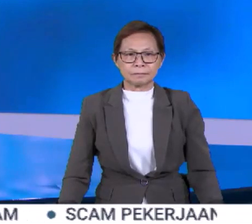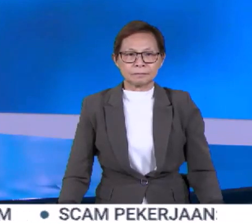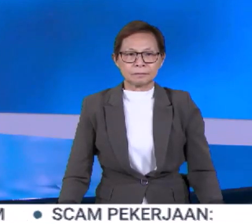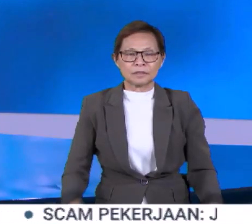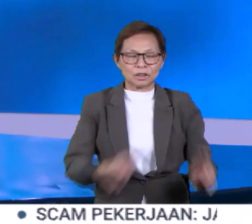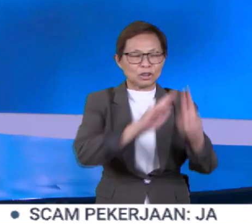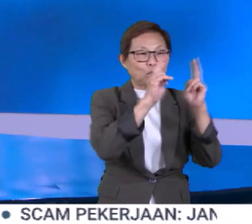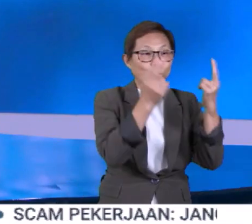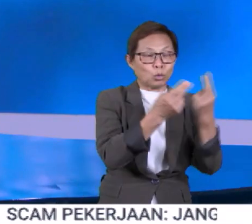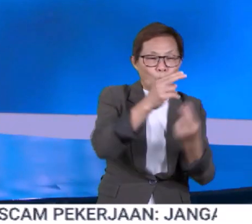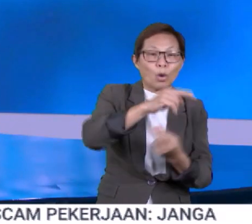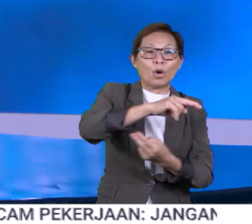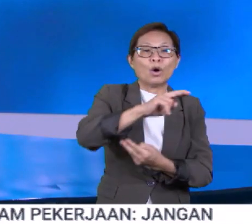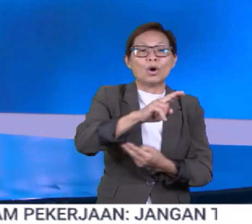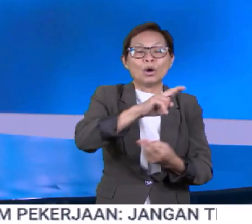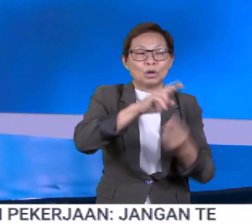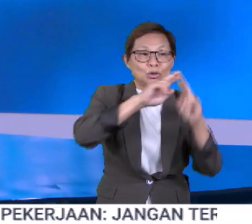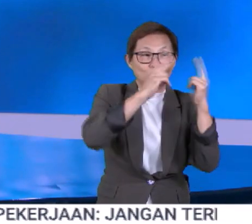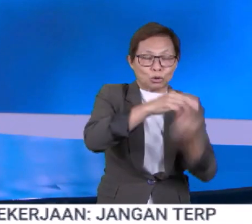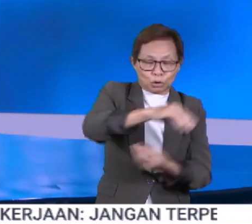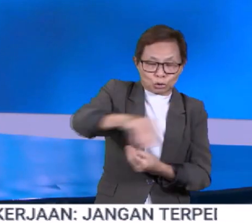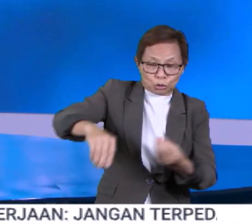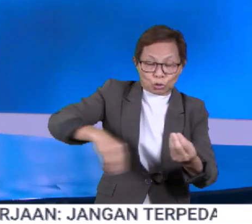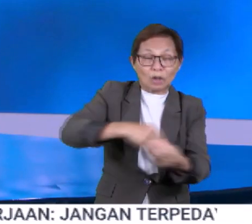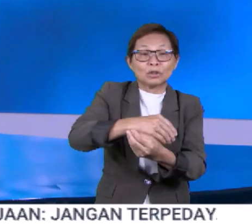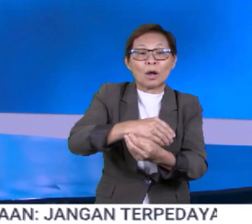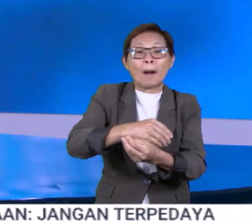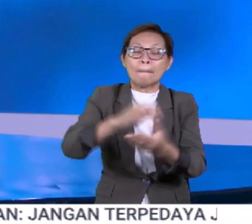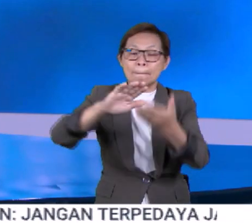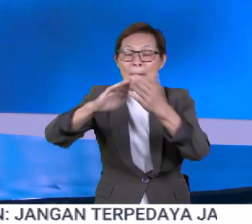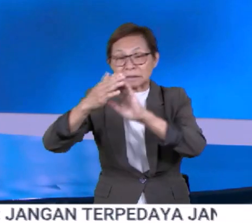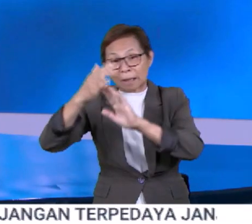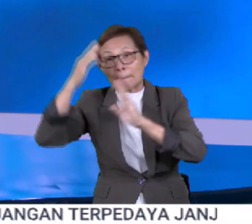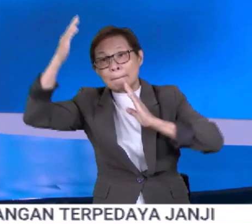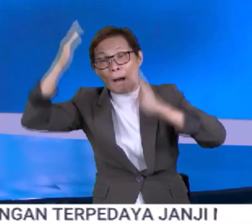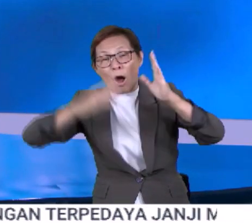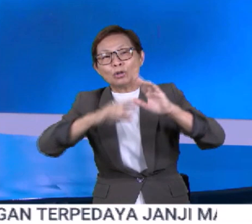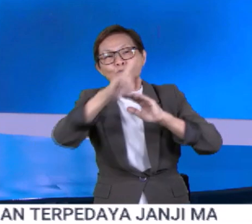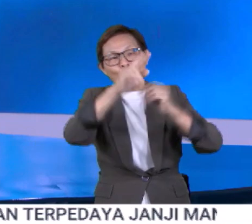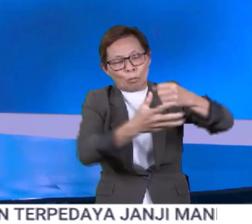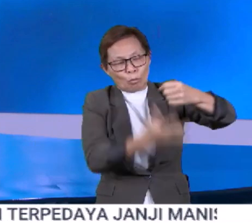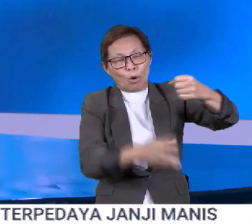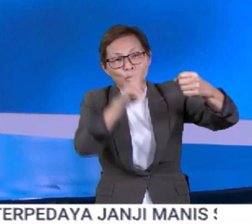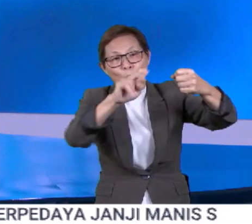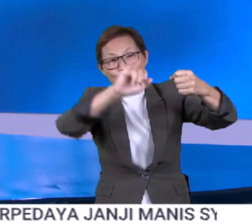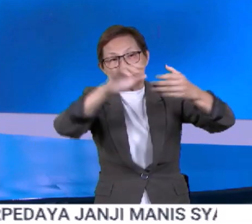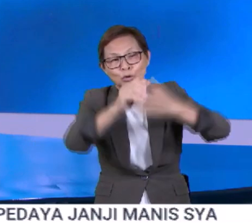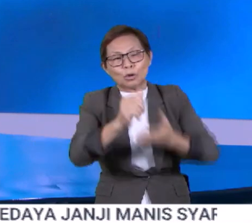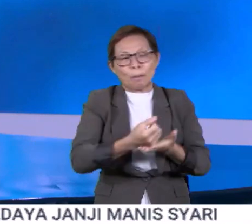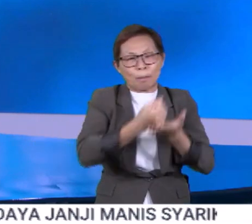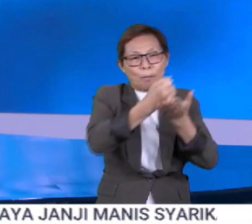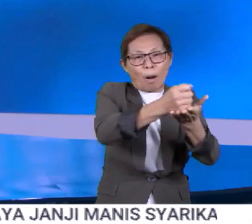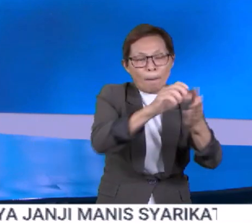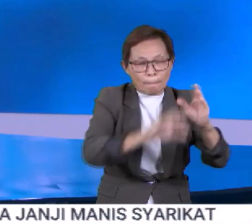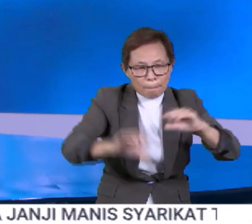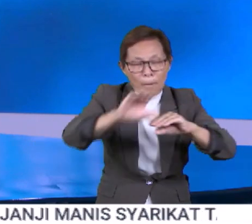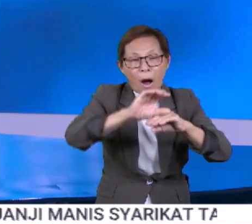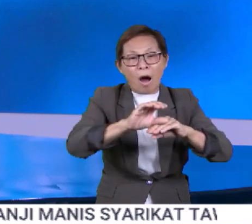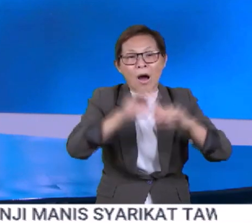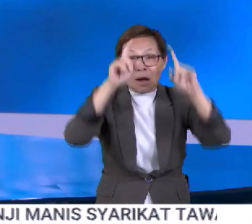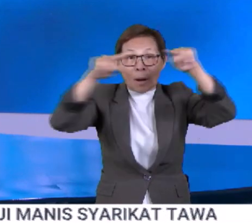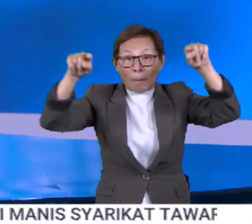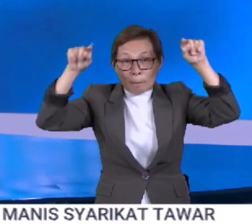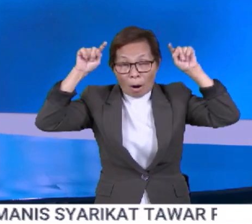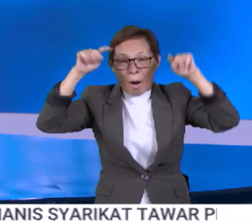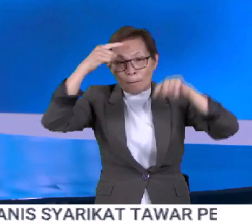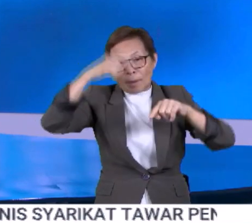unit transformasi masyarakat India Malaysia Mitra memperuntukkan 20 juta Ringgit untuk program subsidi bantuan pengajian ijazah Sarjana